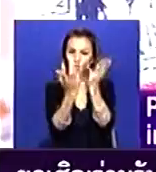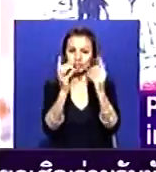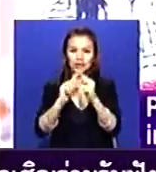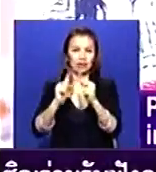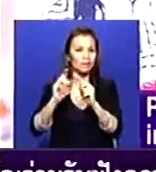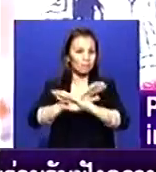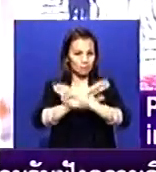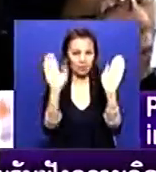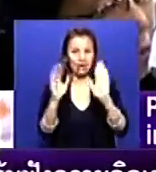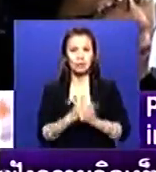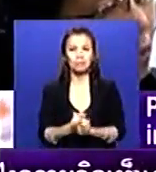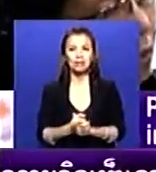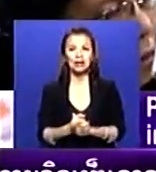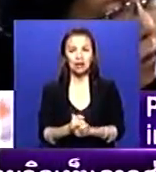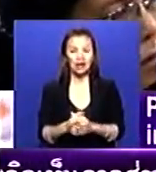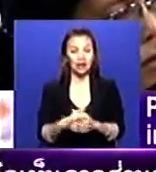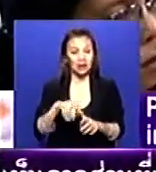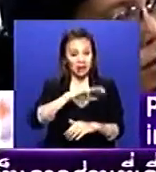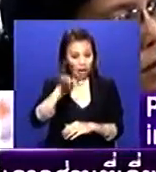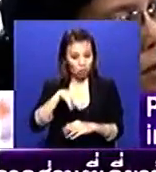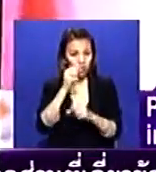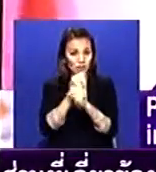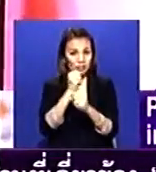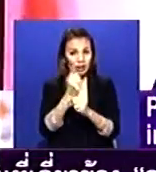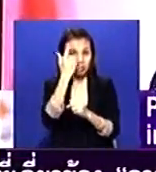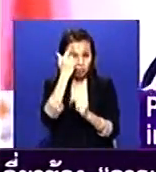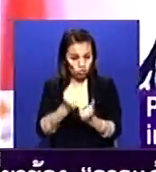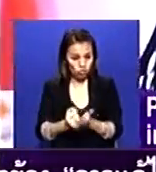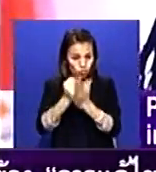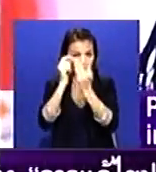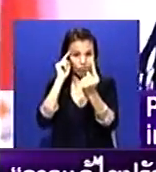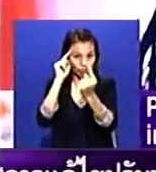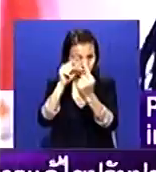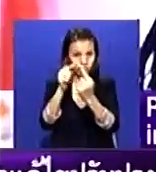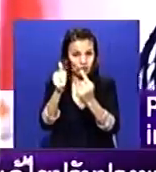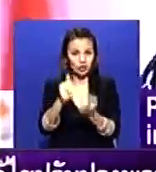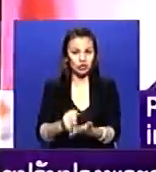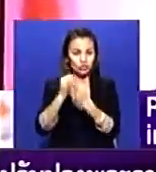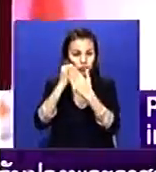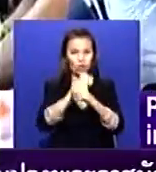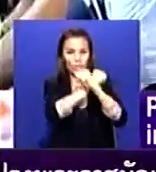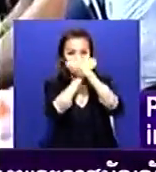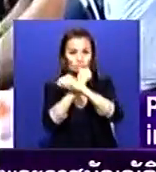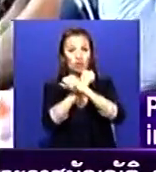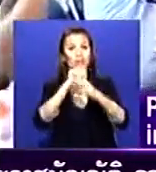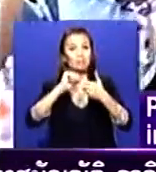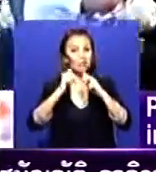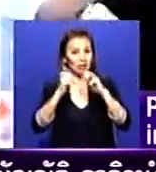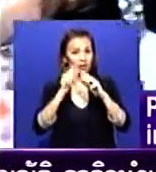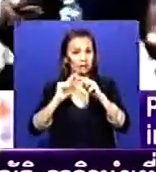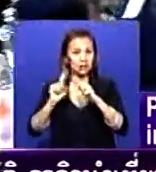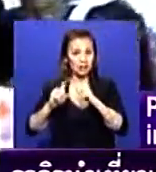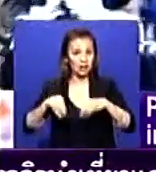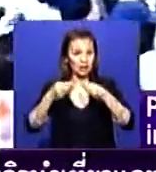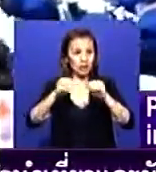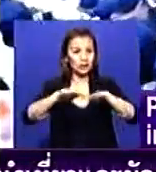โครงการนี้เป็นความสำเร็จของทุกฝ่ายที่ร่วมกันสร้างความเข้มแข็งและสร้างภูมิคุ้มกันให้กับเด็กและเยาวชนอีกทั้งเป็น